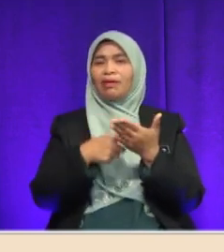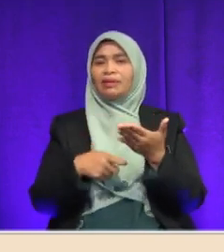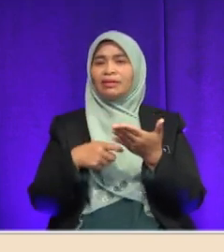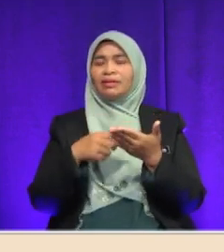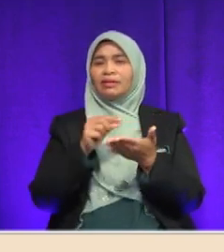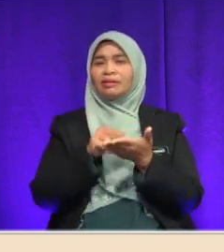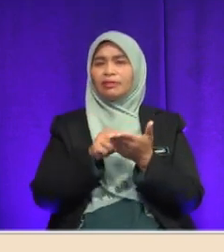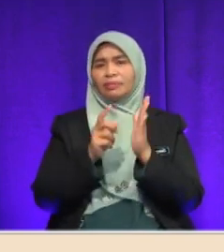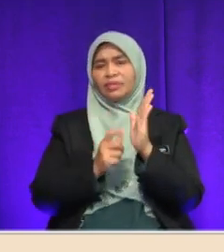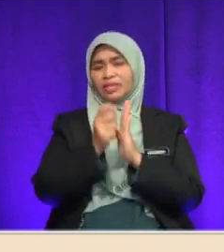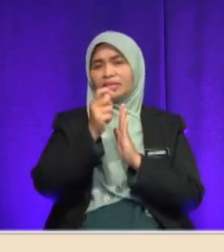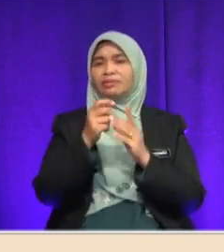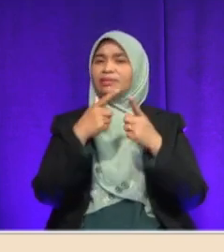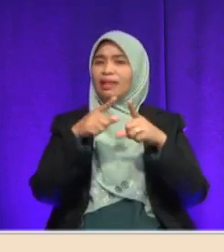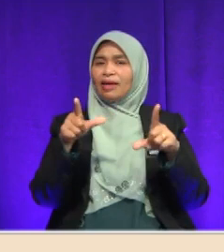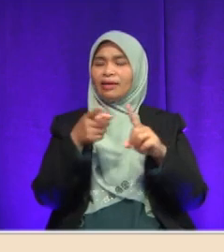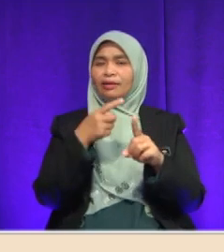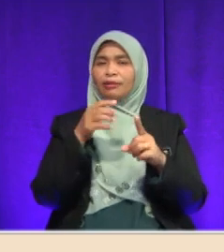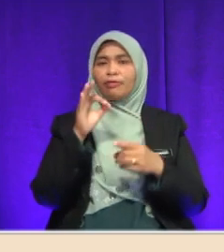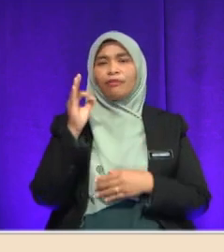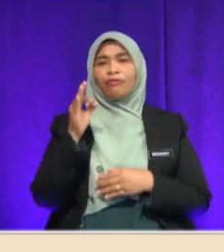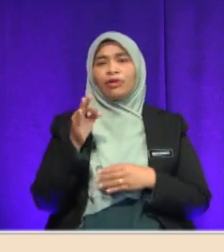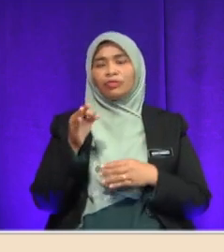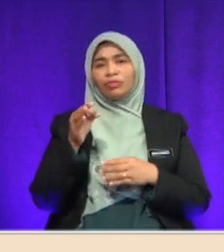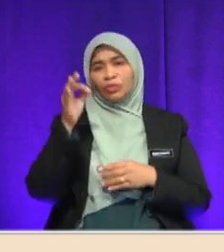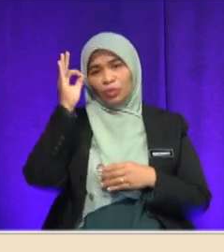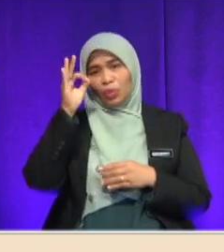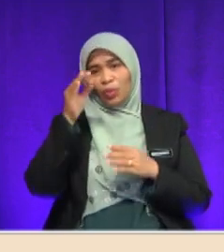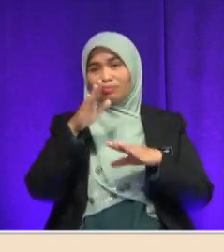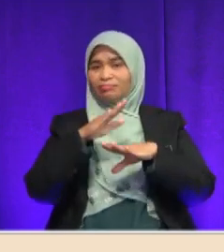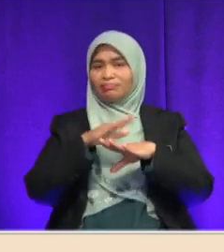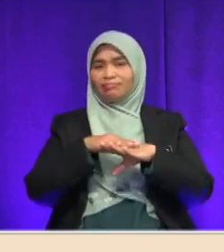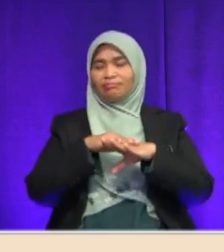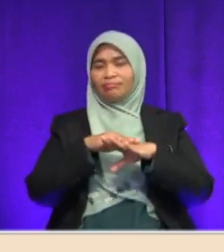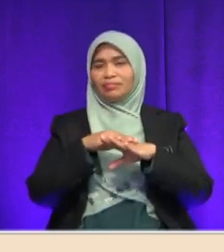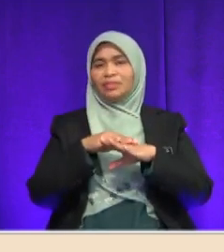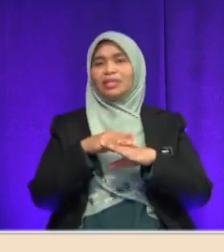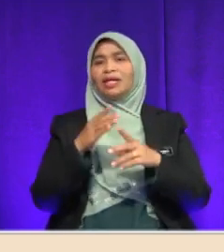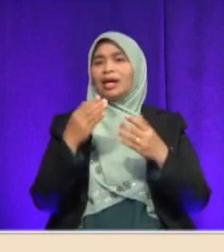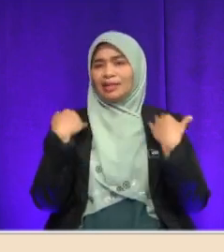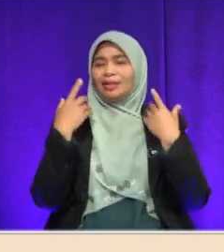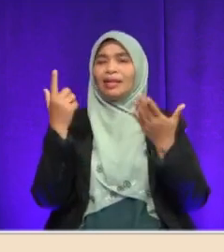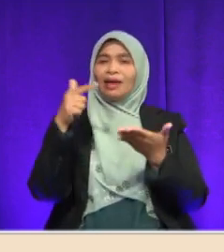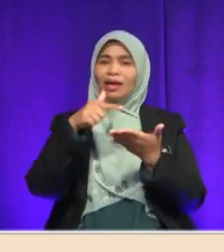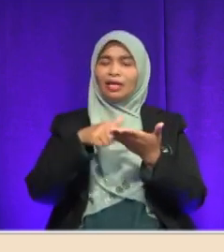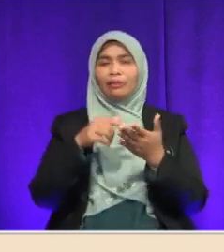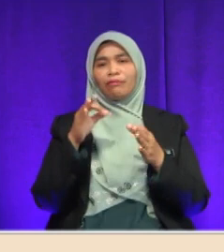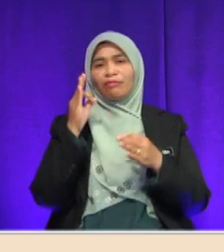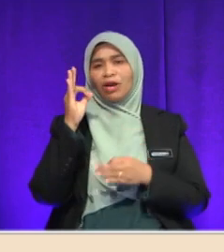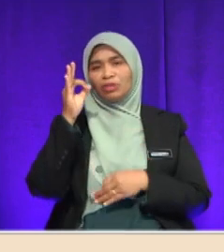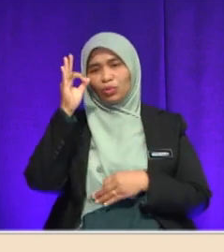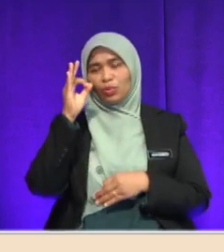selain daripada faktor di atas, terangkan faktor yang menentukan permintaan ayam proses